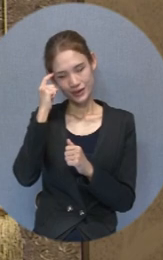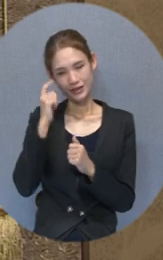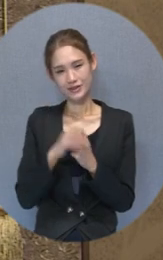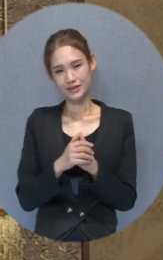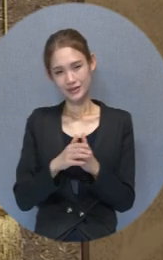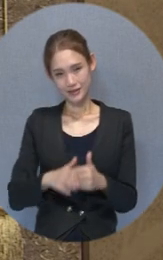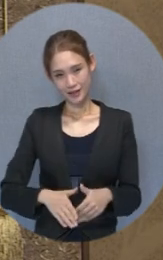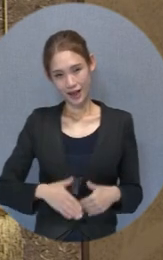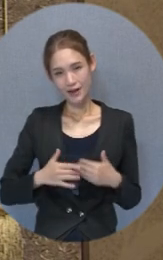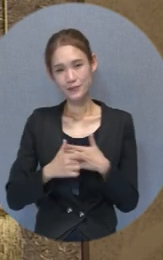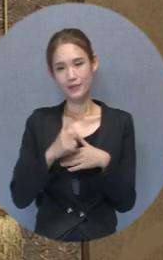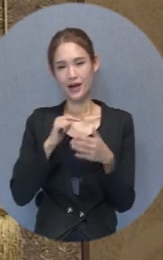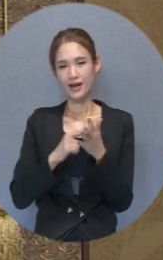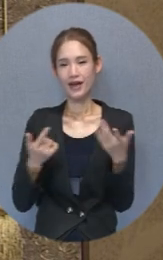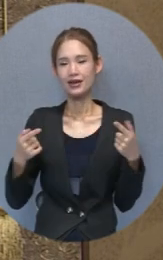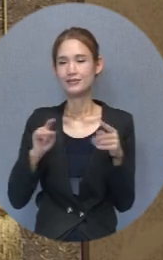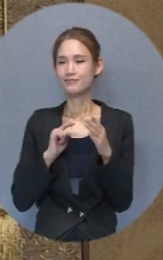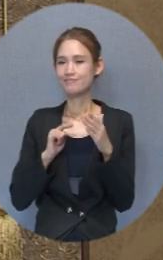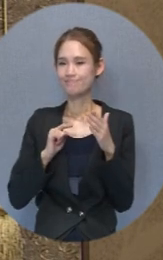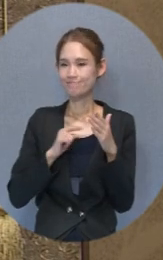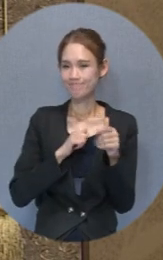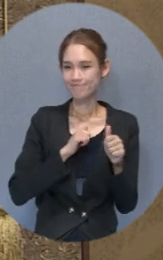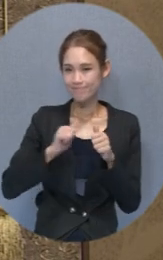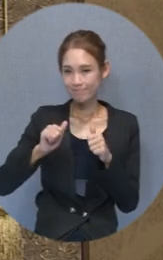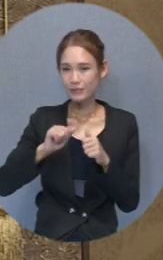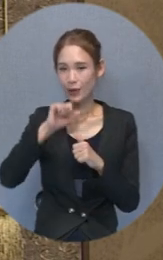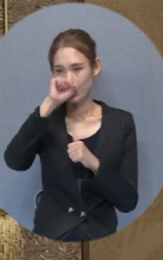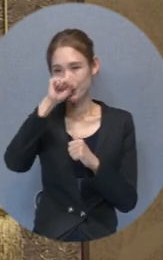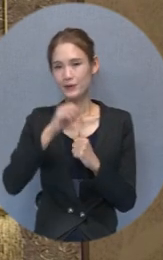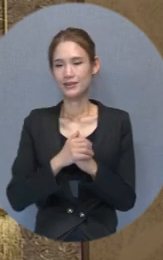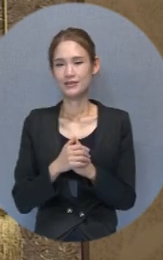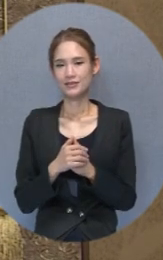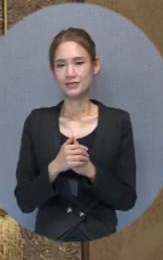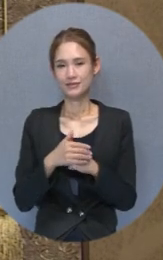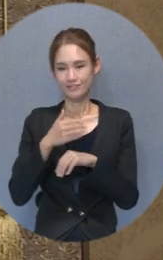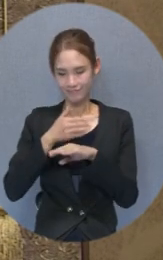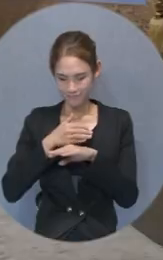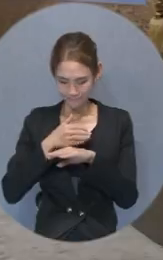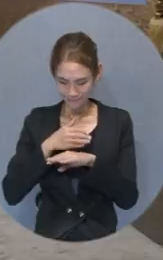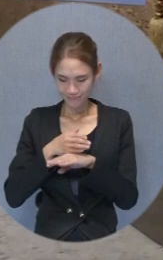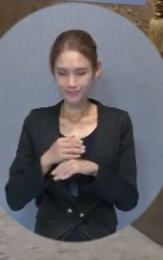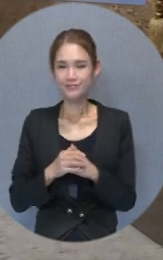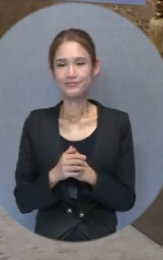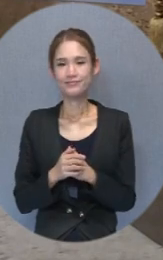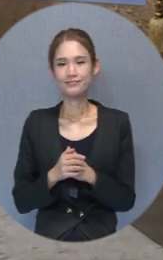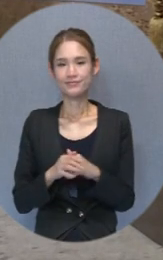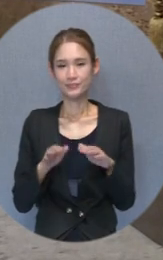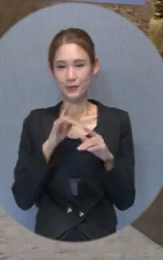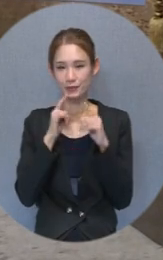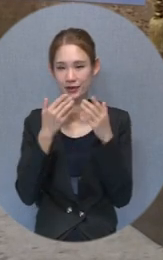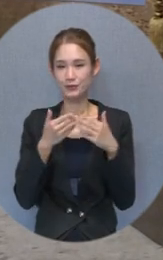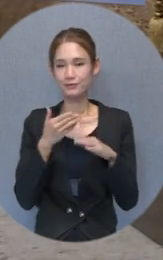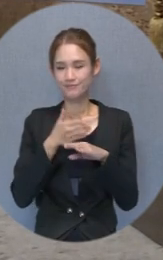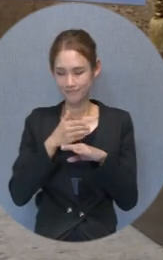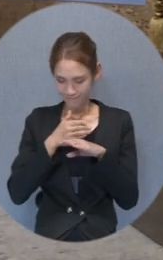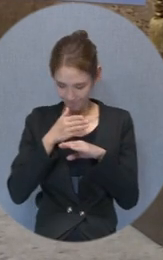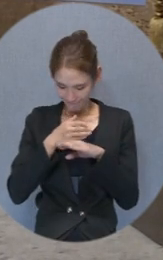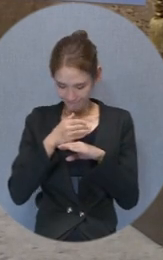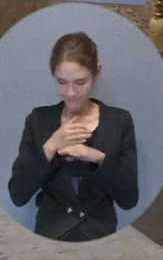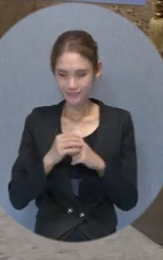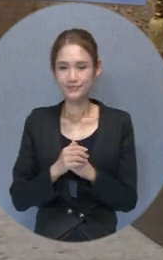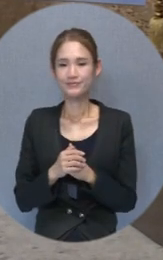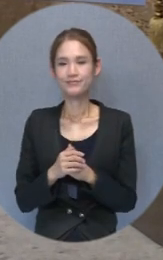생각, 따뜻한 마음으로 함께 이겨냈으면 좋겠습니다. 네, 감사합니다. 네, 오늘 말씀 감사합니다. 네,